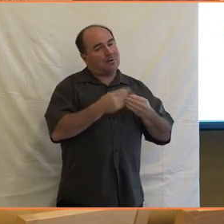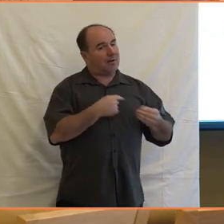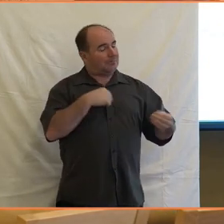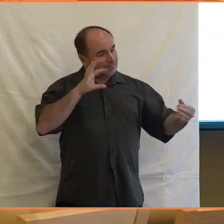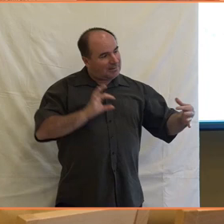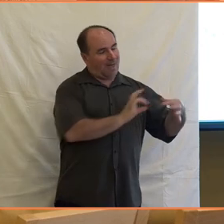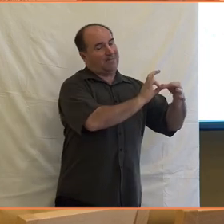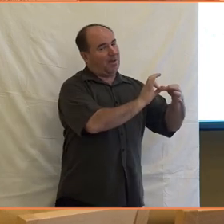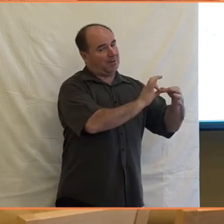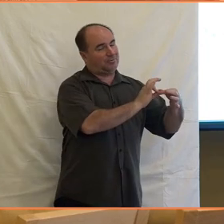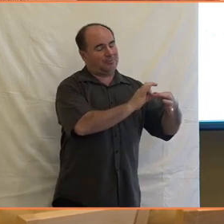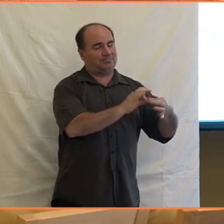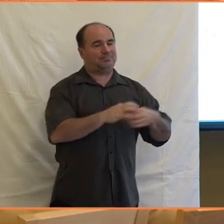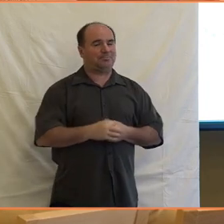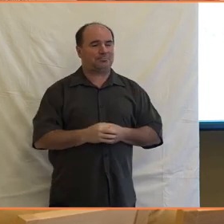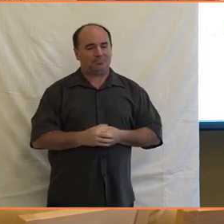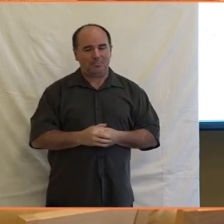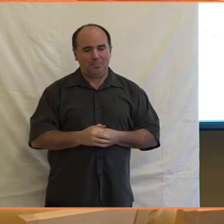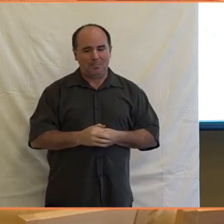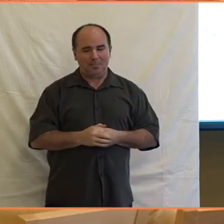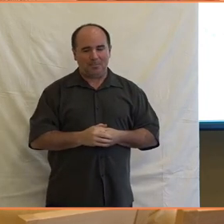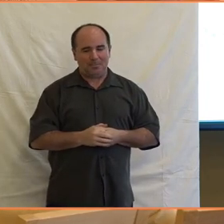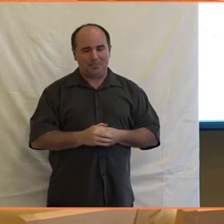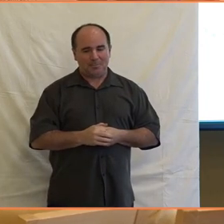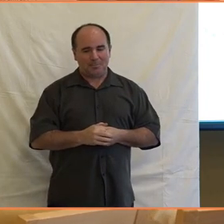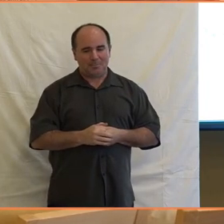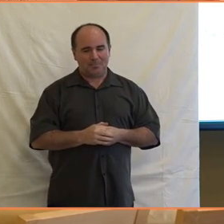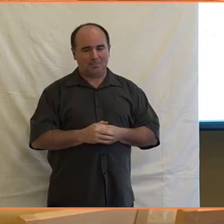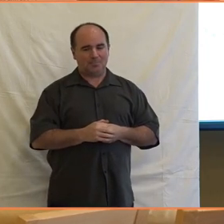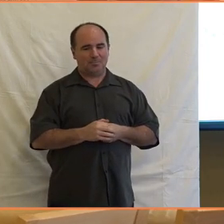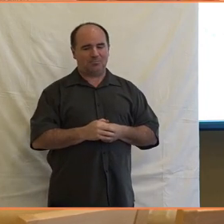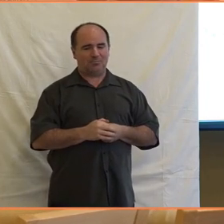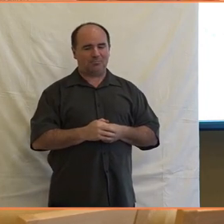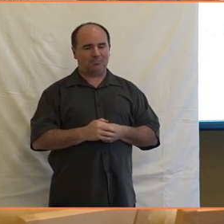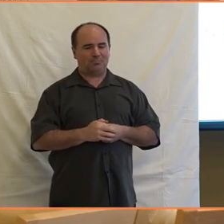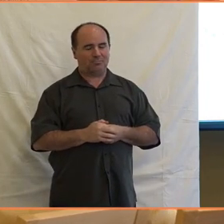navázat tím, že se pokusím podrobněji podívat na